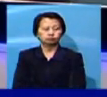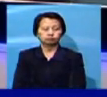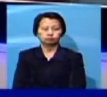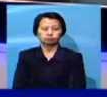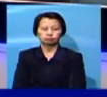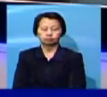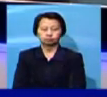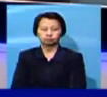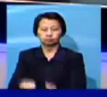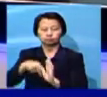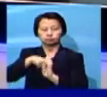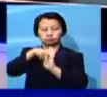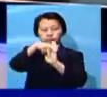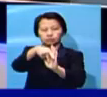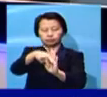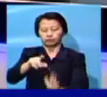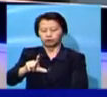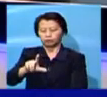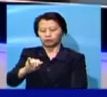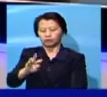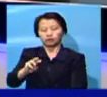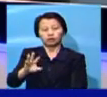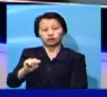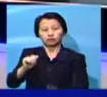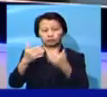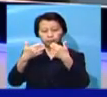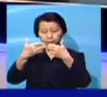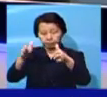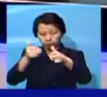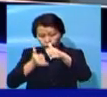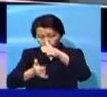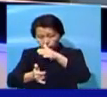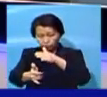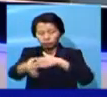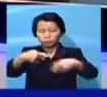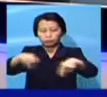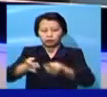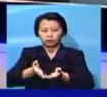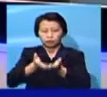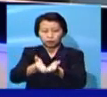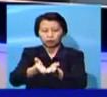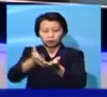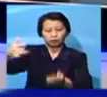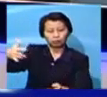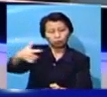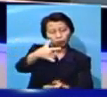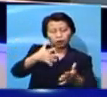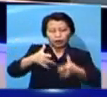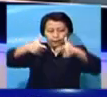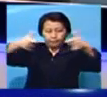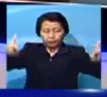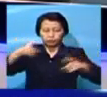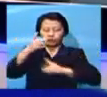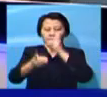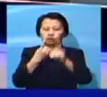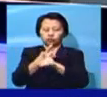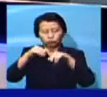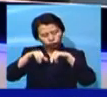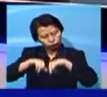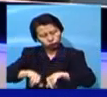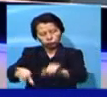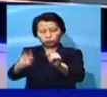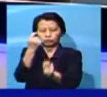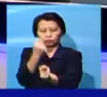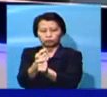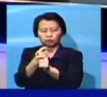negara pameran lima sebagai pintu masuk kepada pasaran industri maritim dan erasa terbesar di dunia akan terus kekal